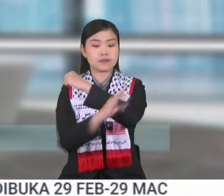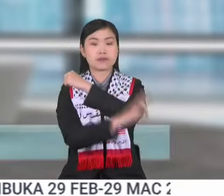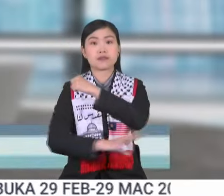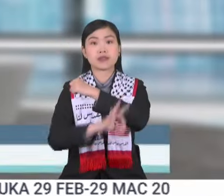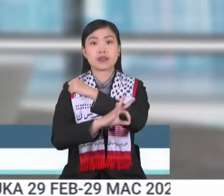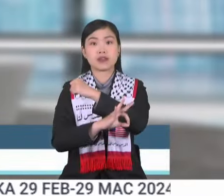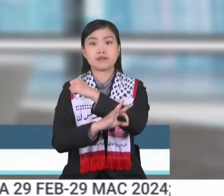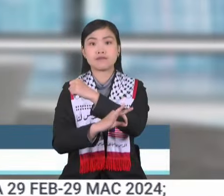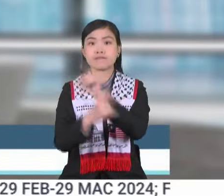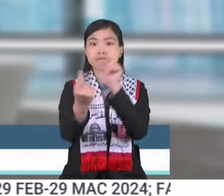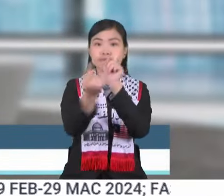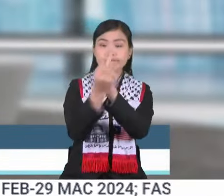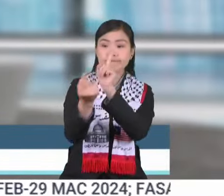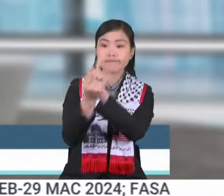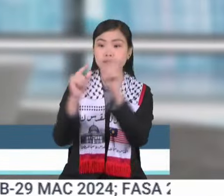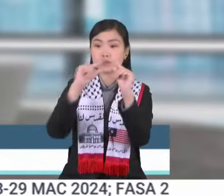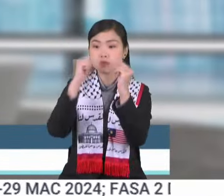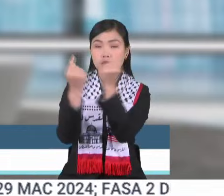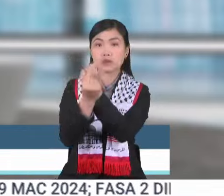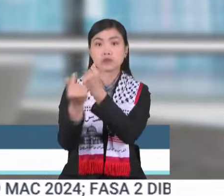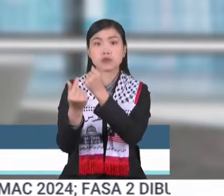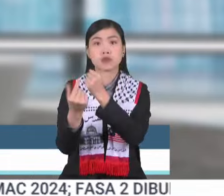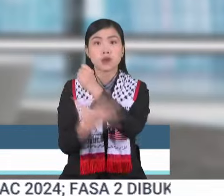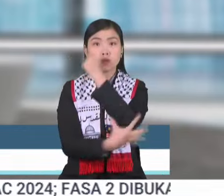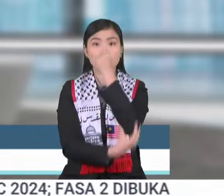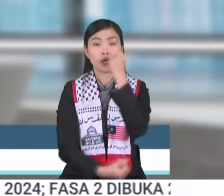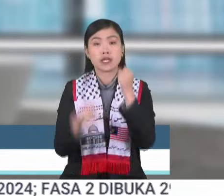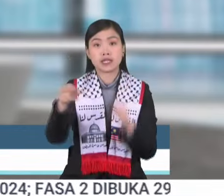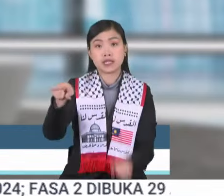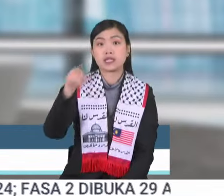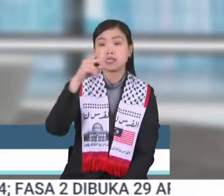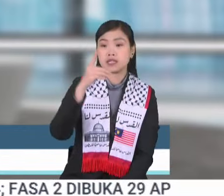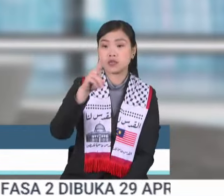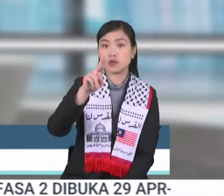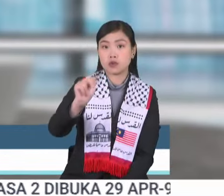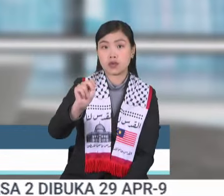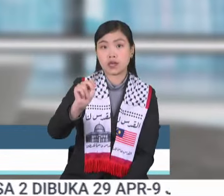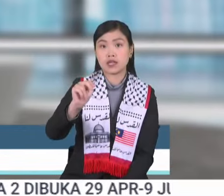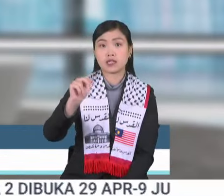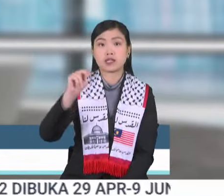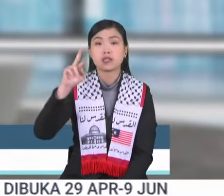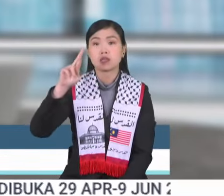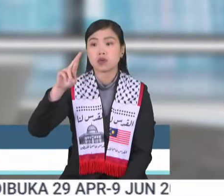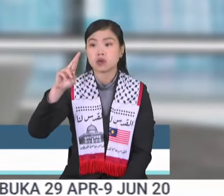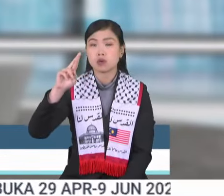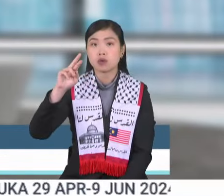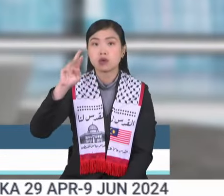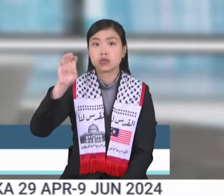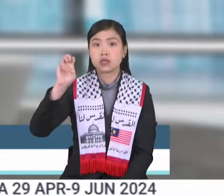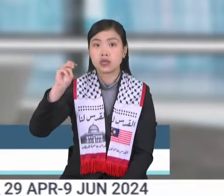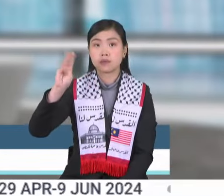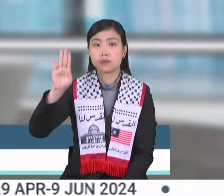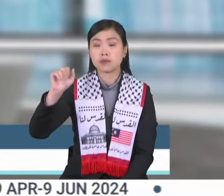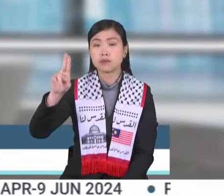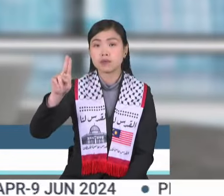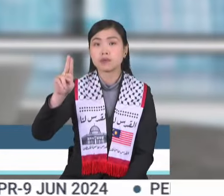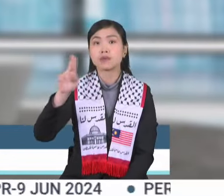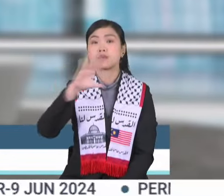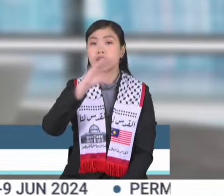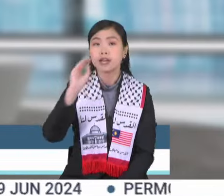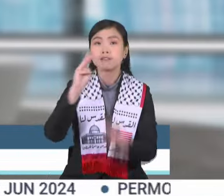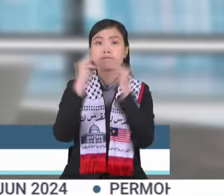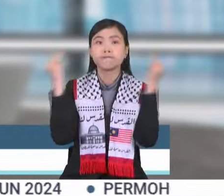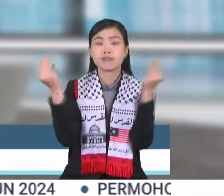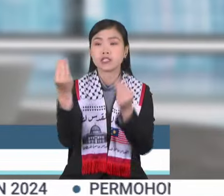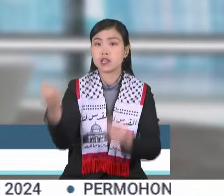menyantuni golongan asnaf di sekitar dewan undangan Negeri Dun kota rembau serta Majlis berbuka puasa bersama anak-anak